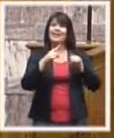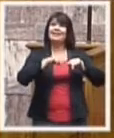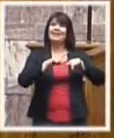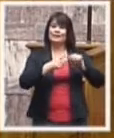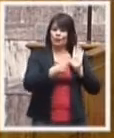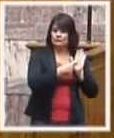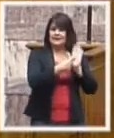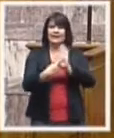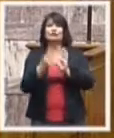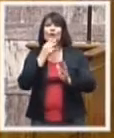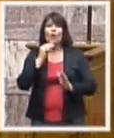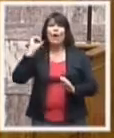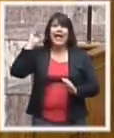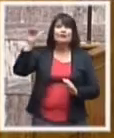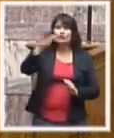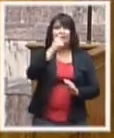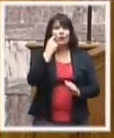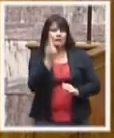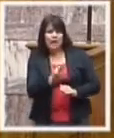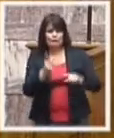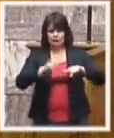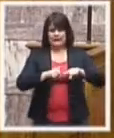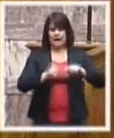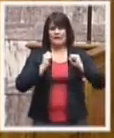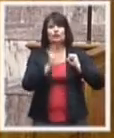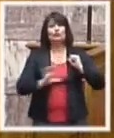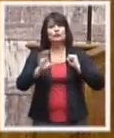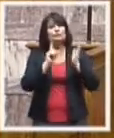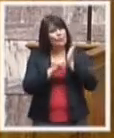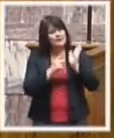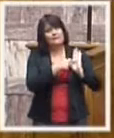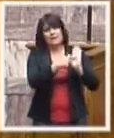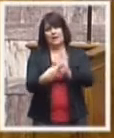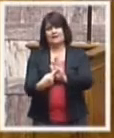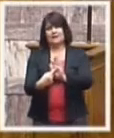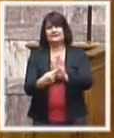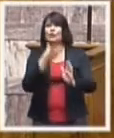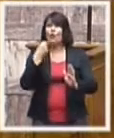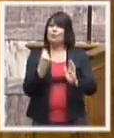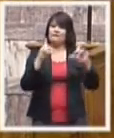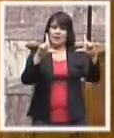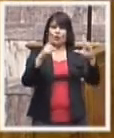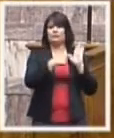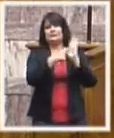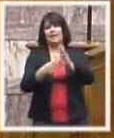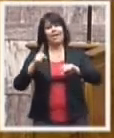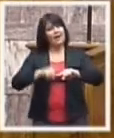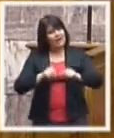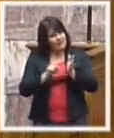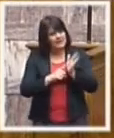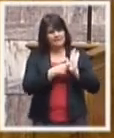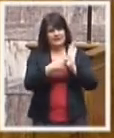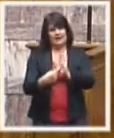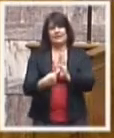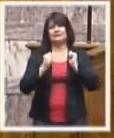διεθνή μέντια στρέφουν την προσοχή του κοινού στον προορισμό. Η Ελλάδα πρέπει και οφείλει να βελτιώσει το προφίλ της με σαφήνεια για την αύξηση αλλά και τη διατήρηση του